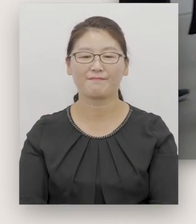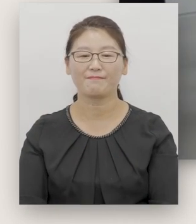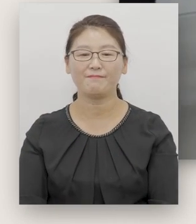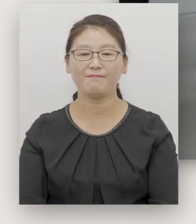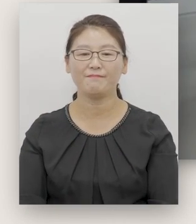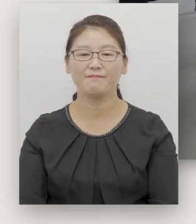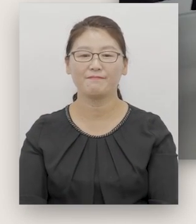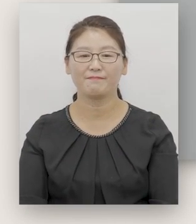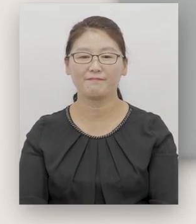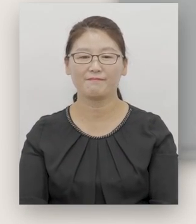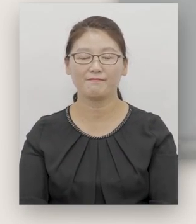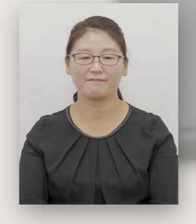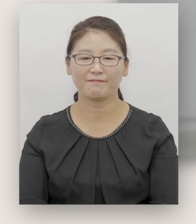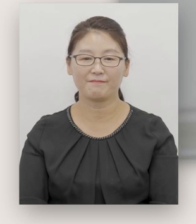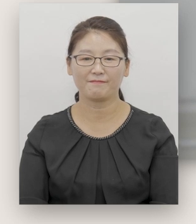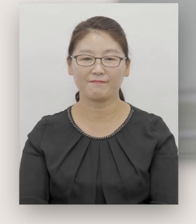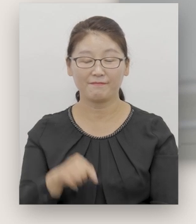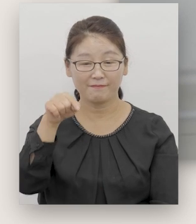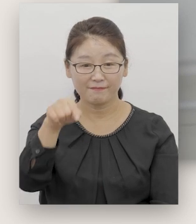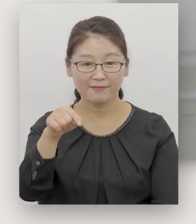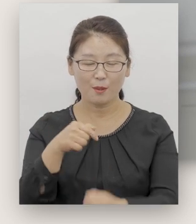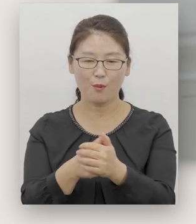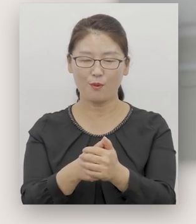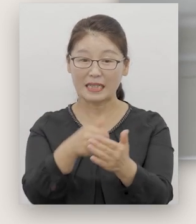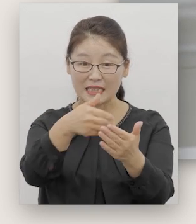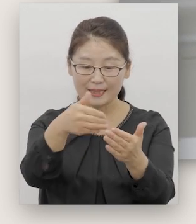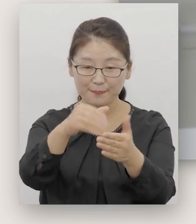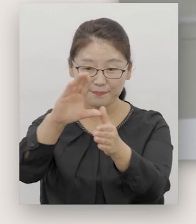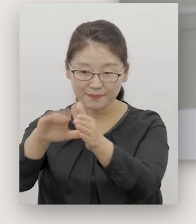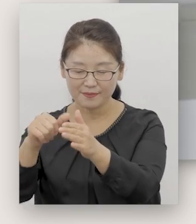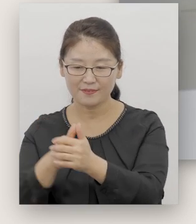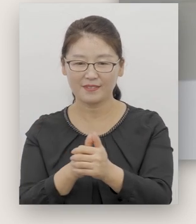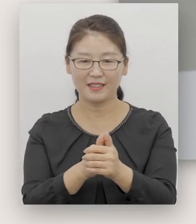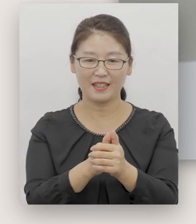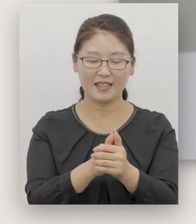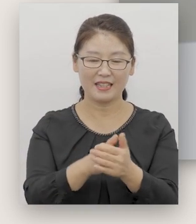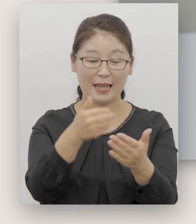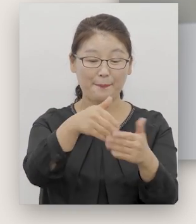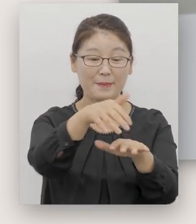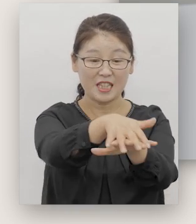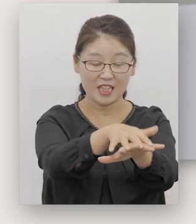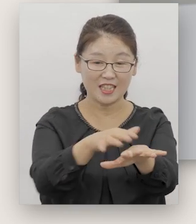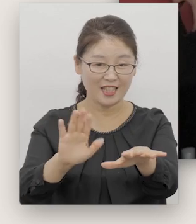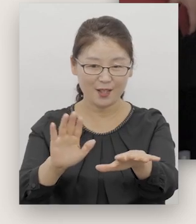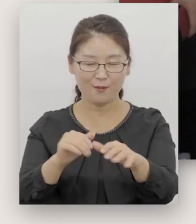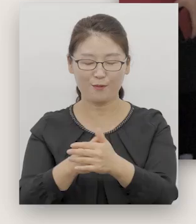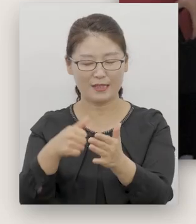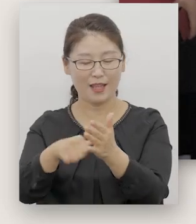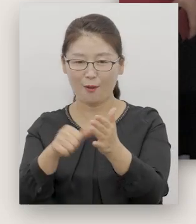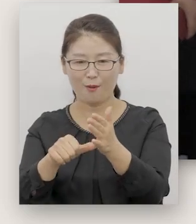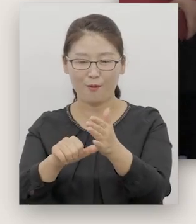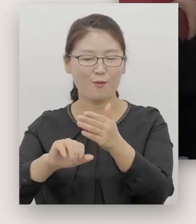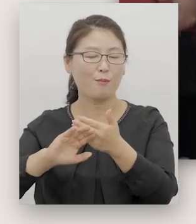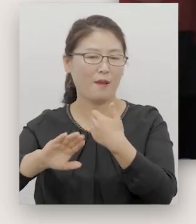아닌 다른 방식의 이제 재료를 사용해서 이제 예술 작품을 만드는 것에서 이제는 기성품